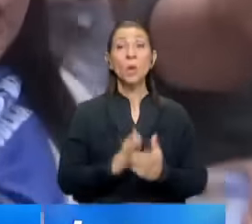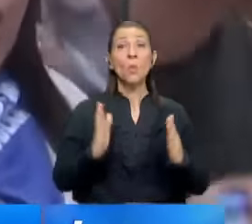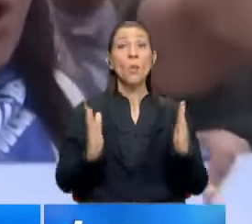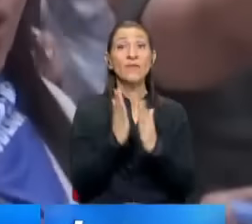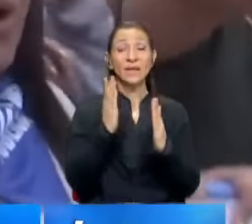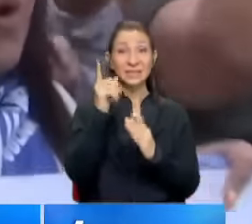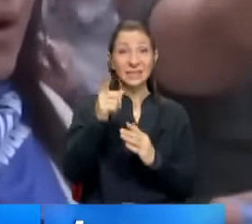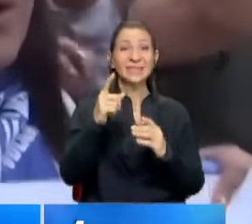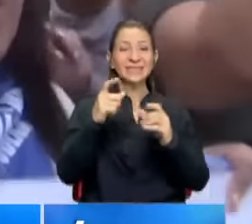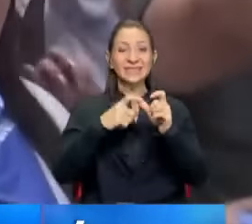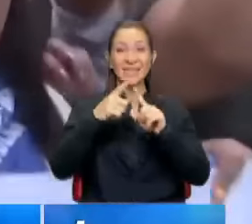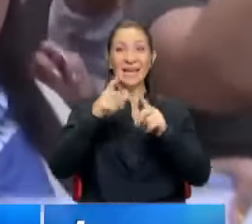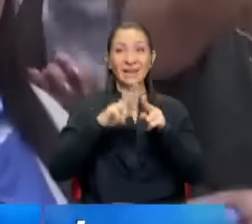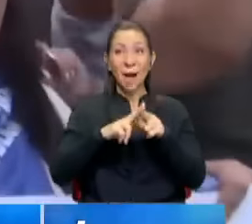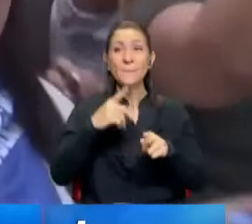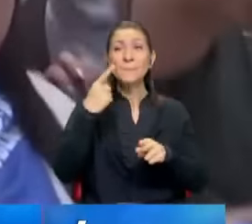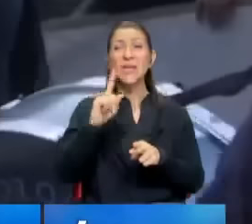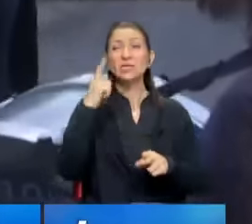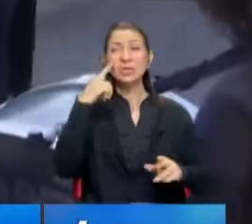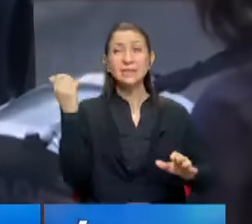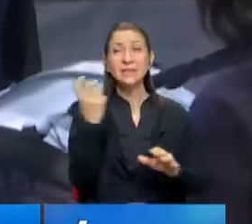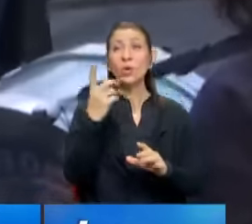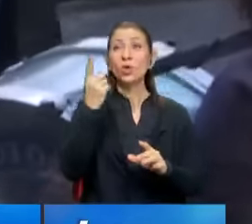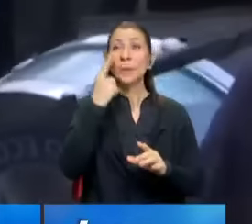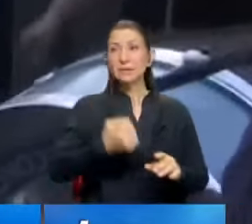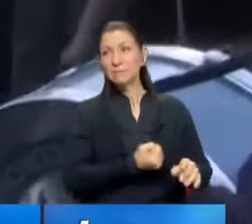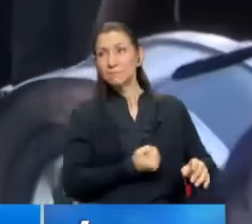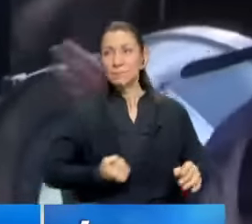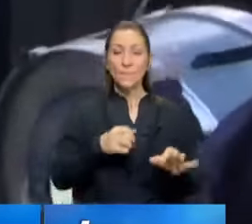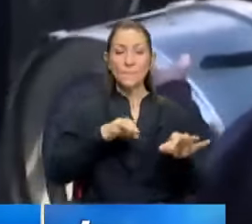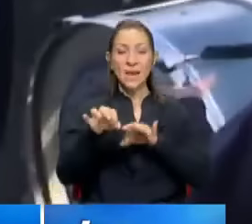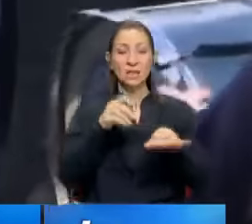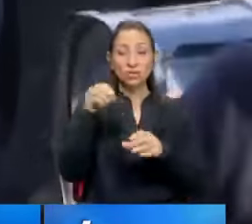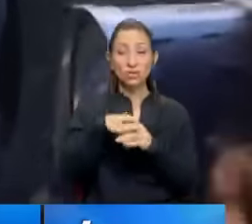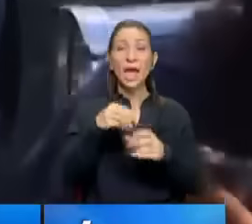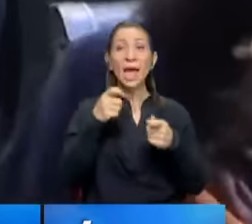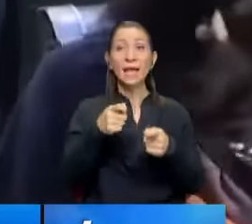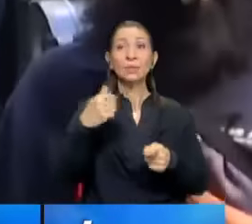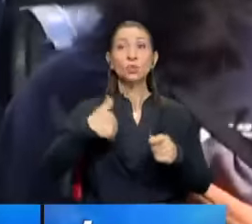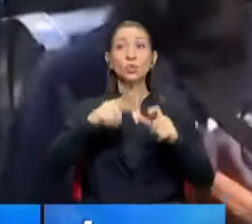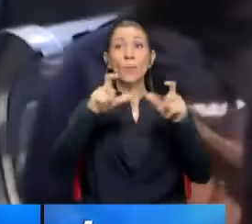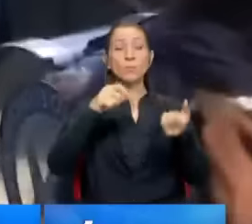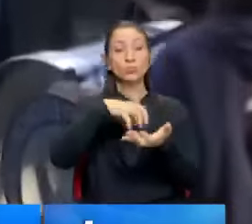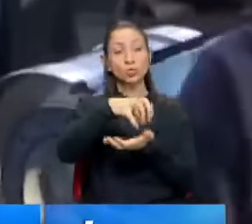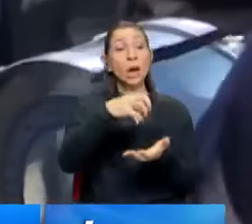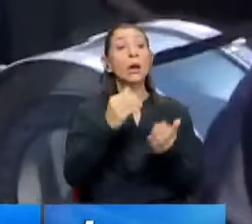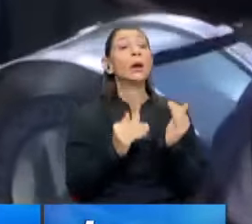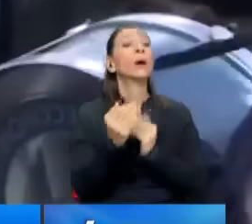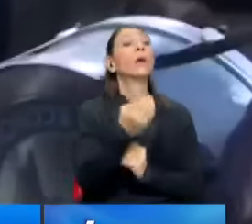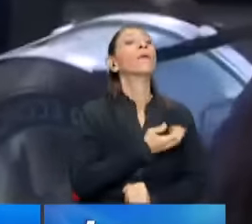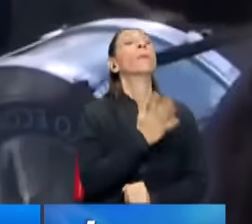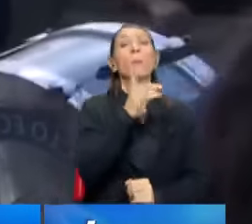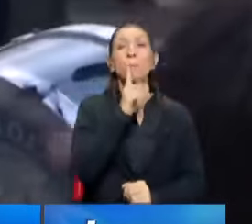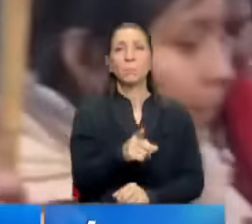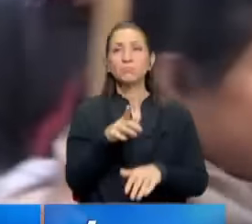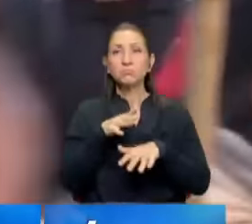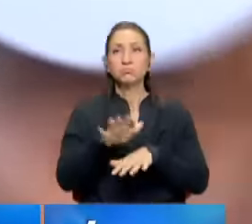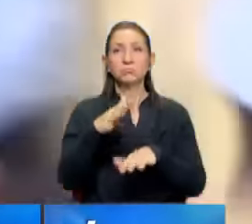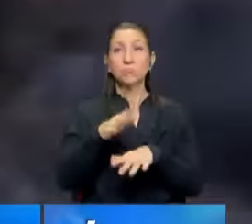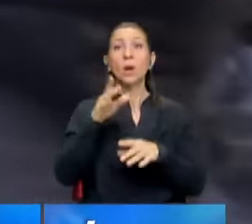Muhalefet partisi, sivil toplum kuruluşları, binlerce insan hükümetin kemer sıkma planı içerisinde eğitim kurumlarına bütçenin artırılmamasına sert tepki